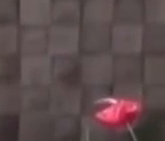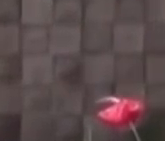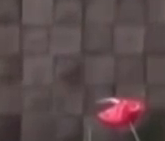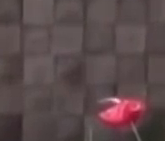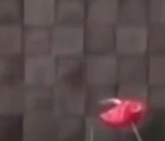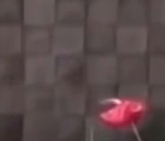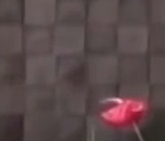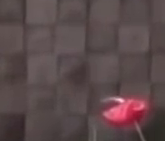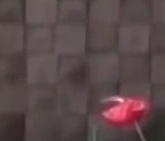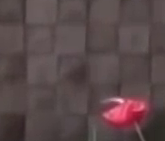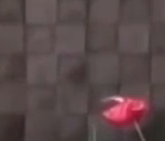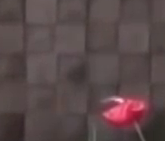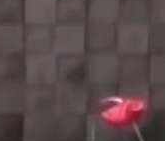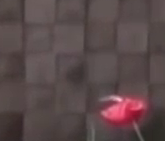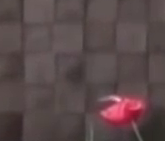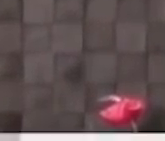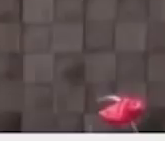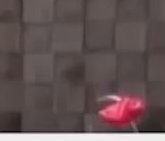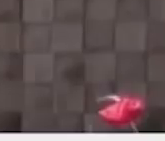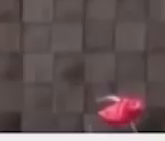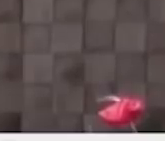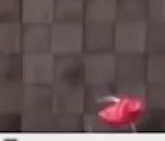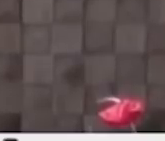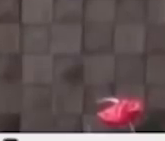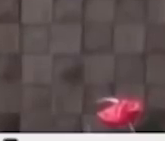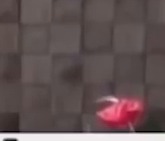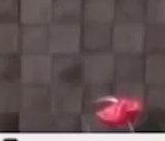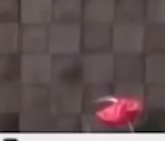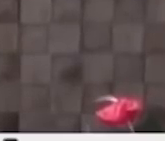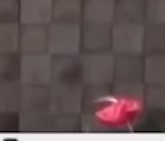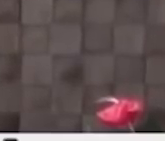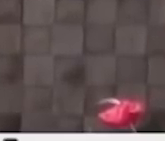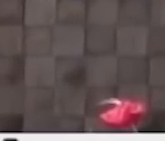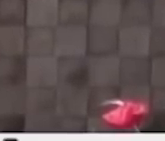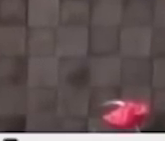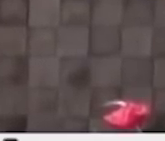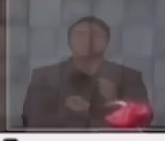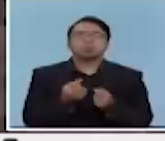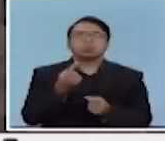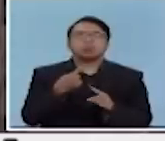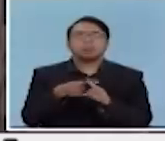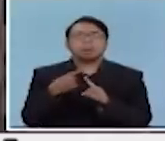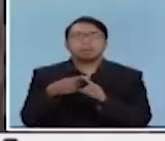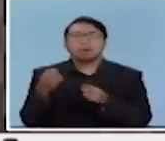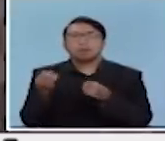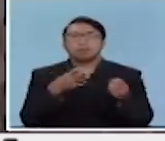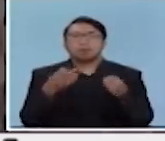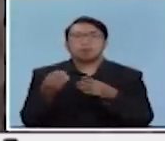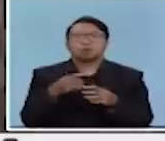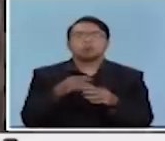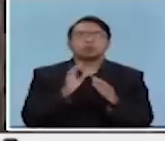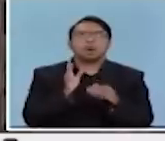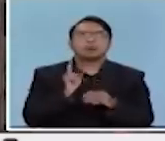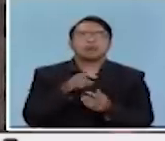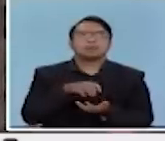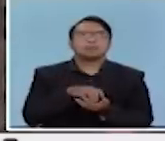setiap waktu, setiap menit itu laporan pertama terus. Informasinya polisi juga akan membuka posko aduan dulu, mana? Ya sudah dari kemarin